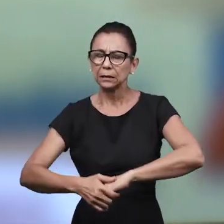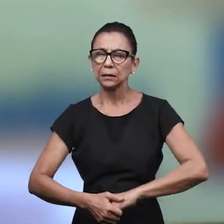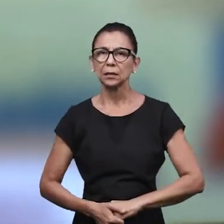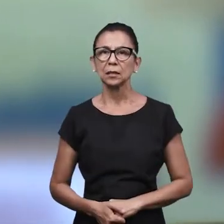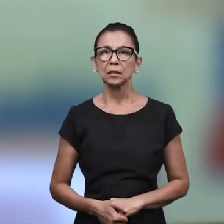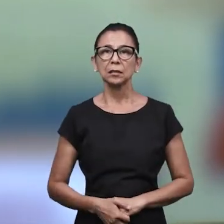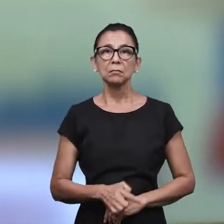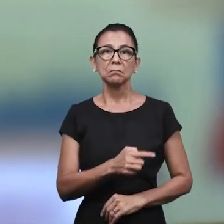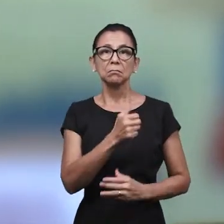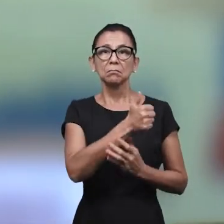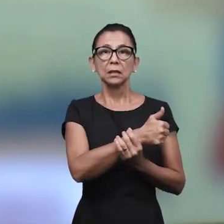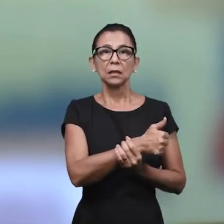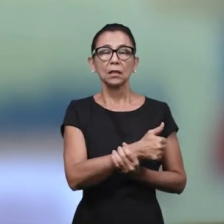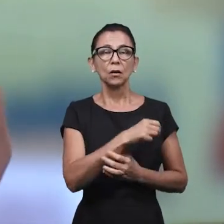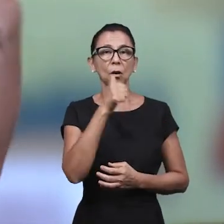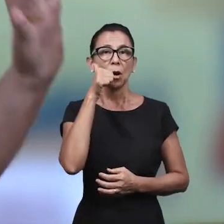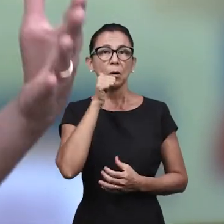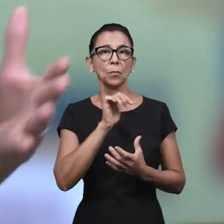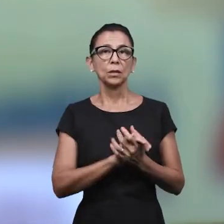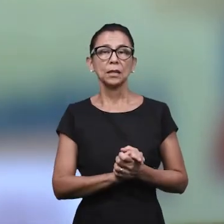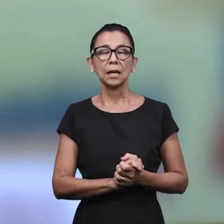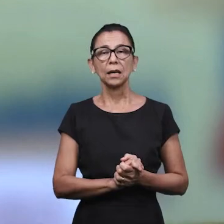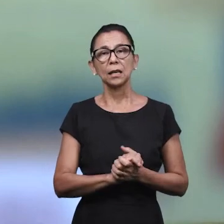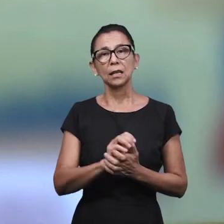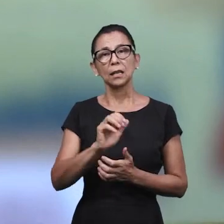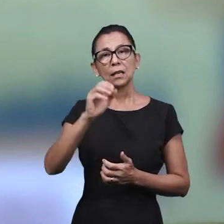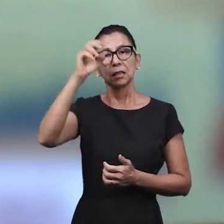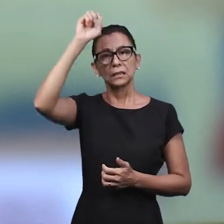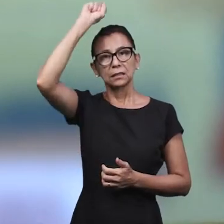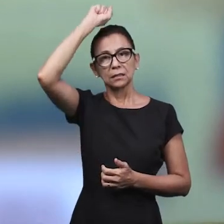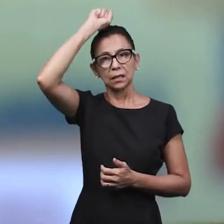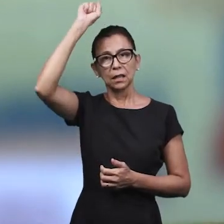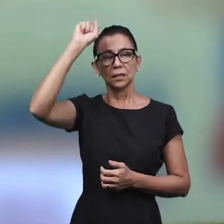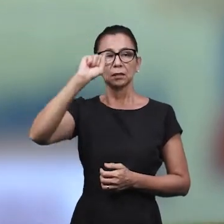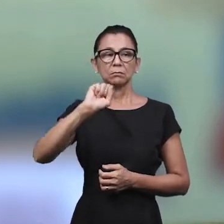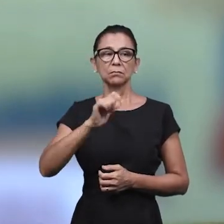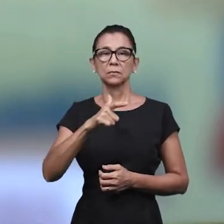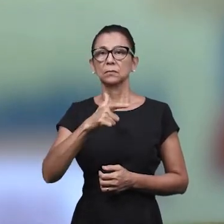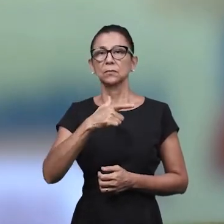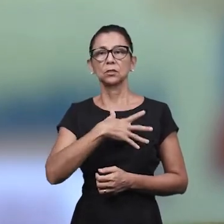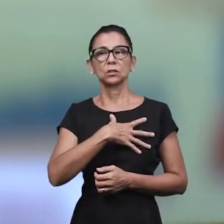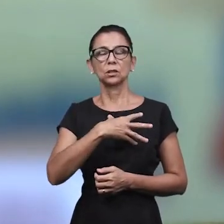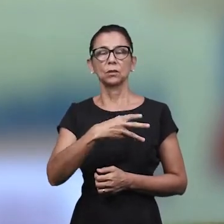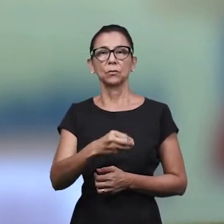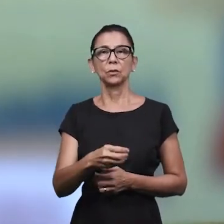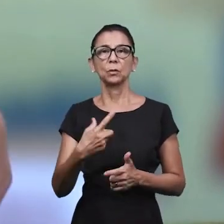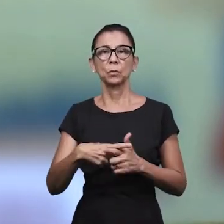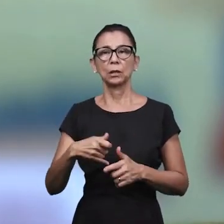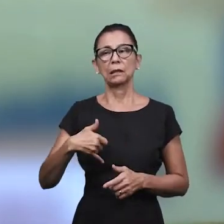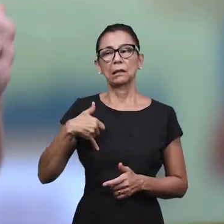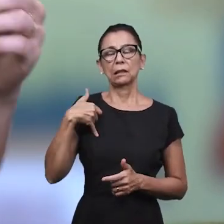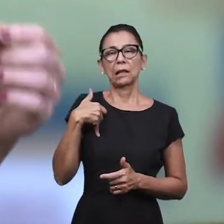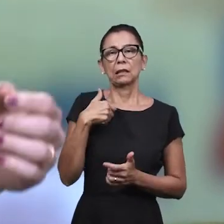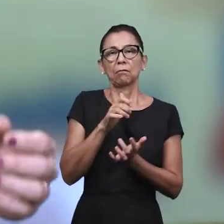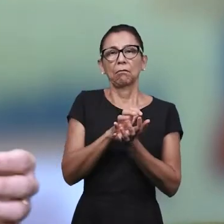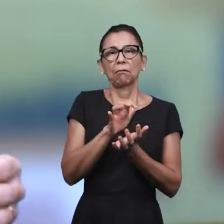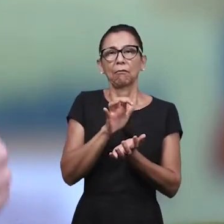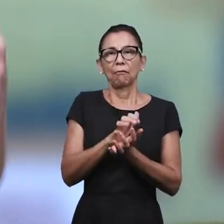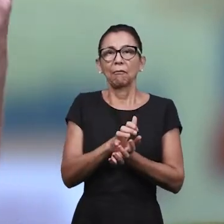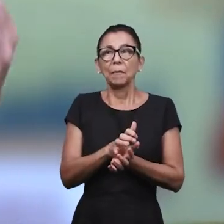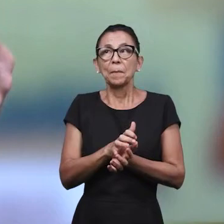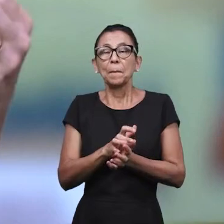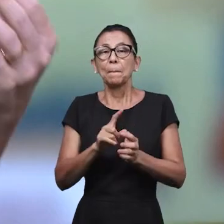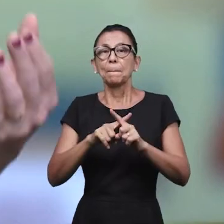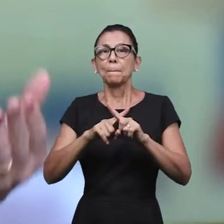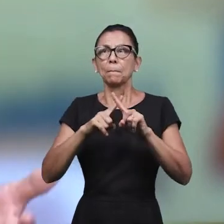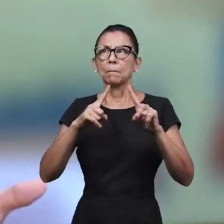n'avait pas d'enfant. Lui et son épouse Sarah, ils étaient déjà très âgés, mais ils ont cru dans la promesse. Et Dieu a